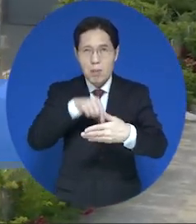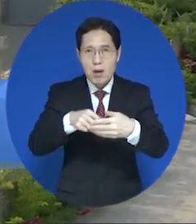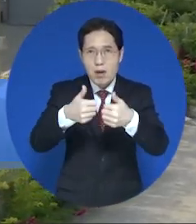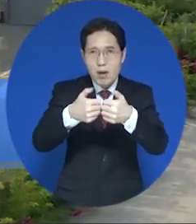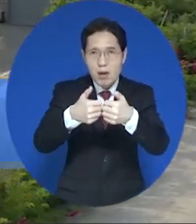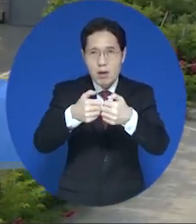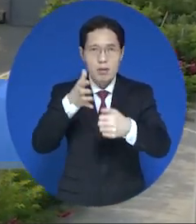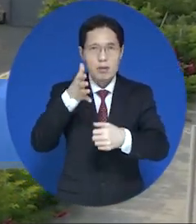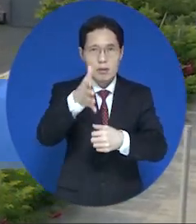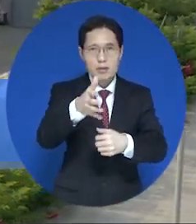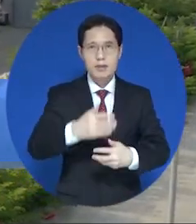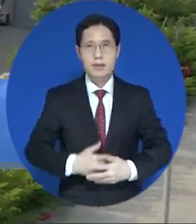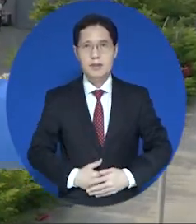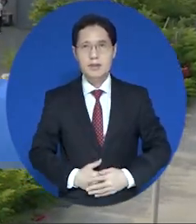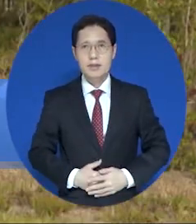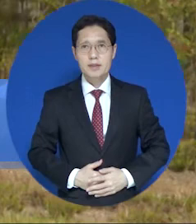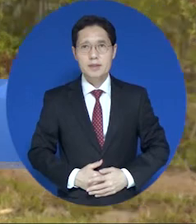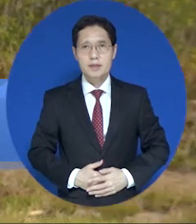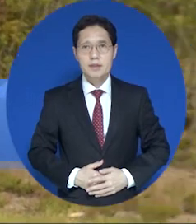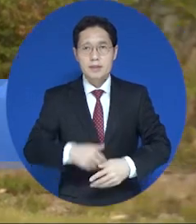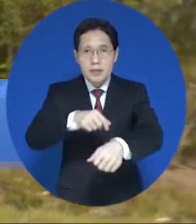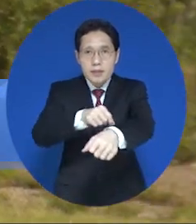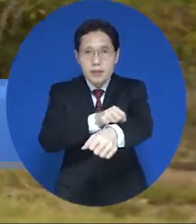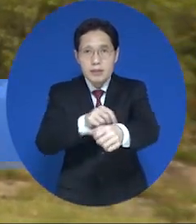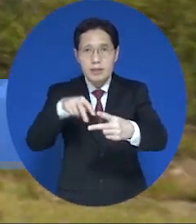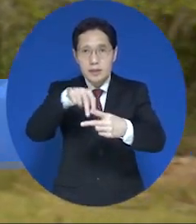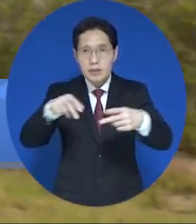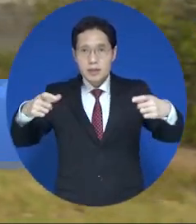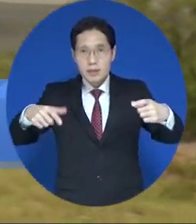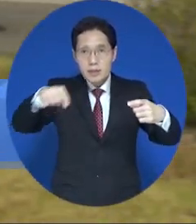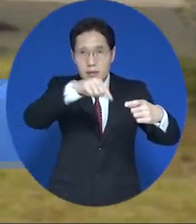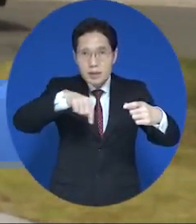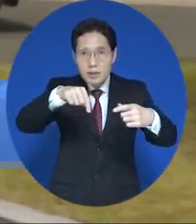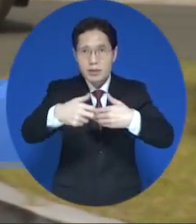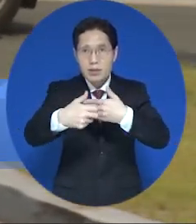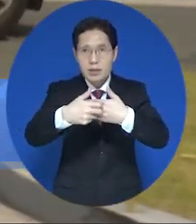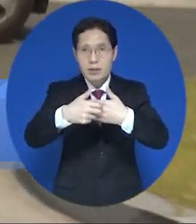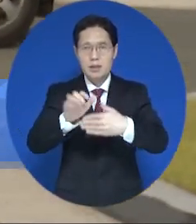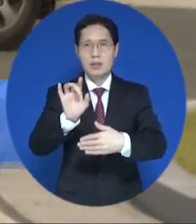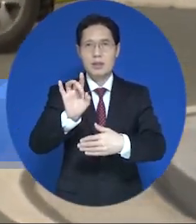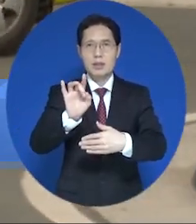심리상담을 전담할 계획입니다. 특히 센터 내 의료진 중 한 명을